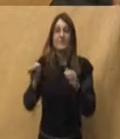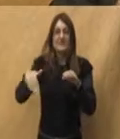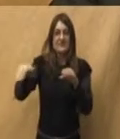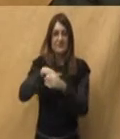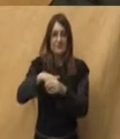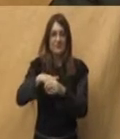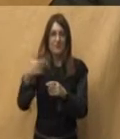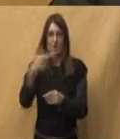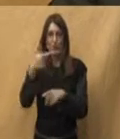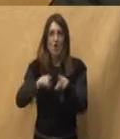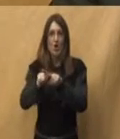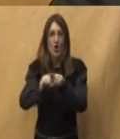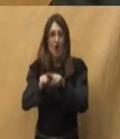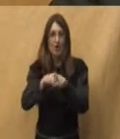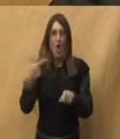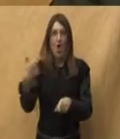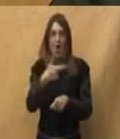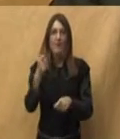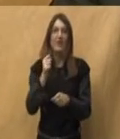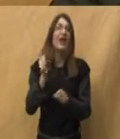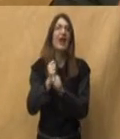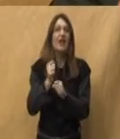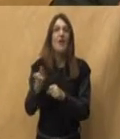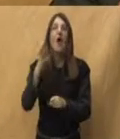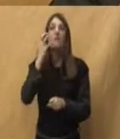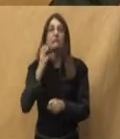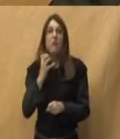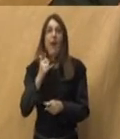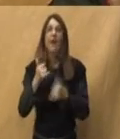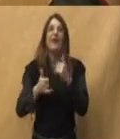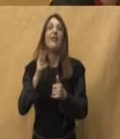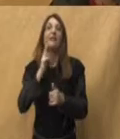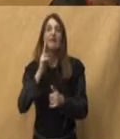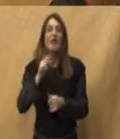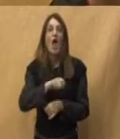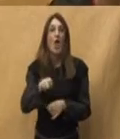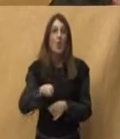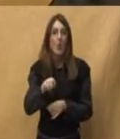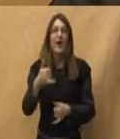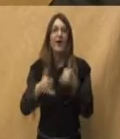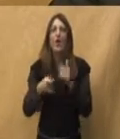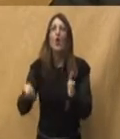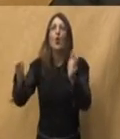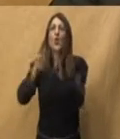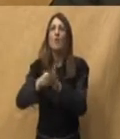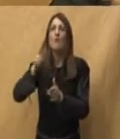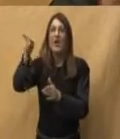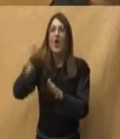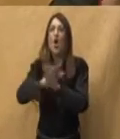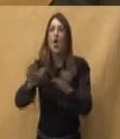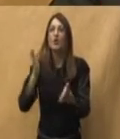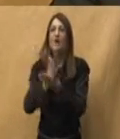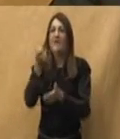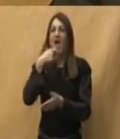roditelji, ako oboje rade, da im kuha baka ili teta ili da idu i kupuju tople obroke u shopping centru. To je